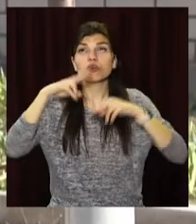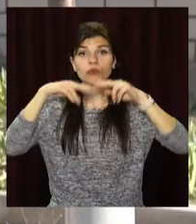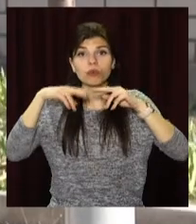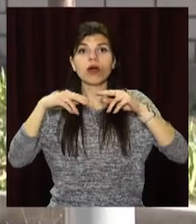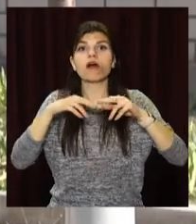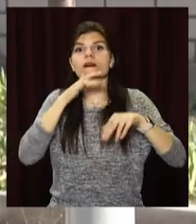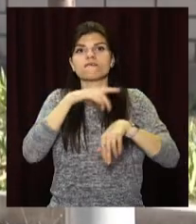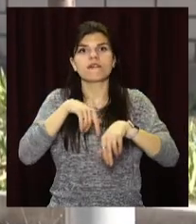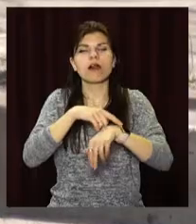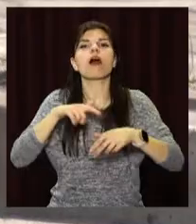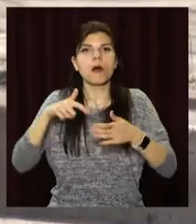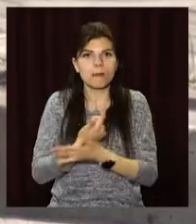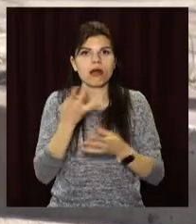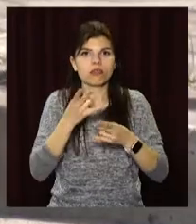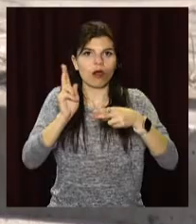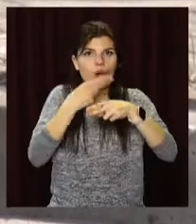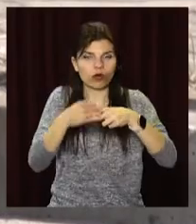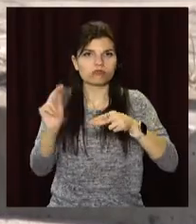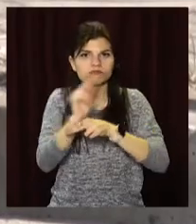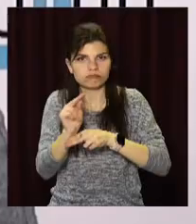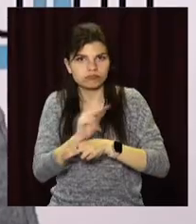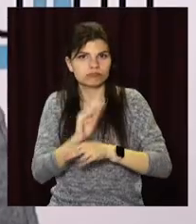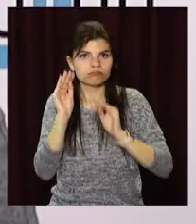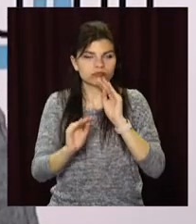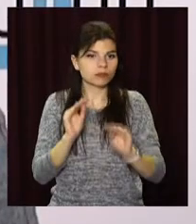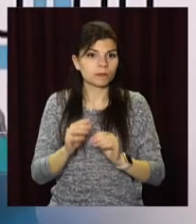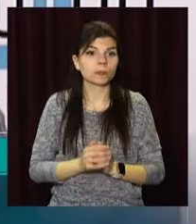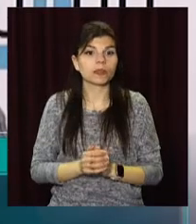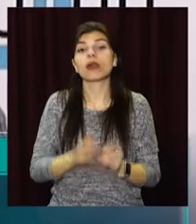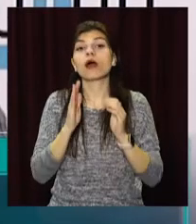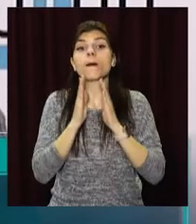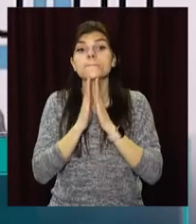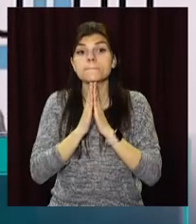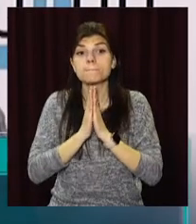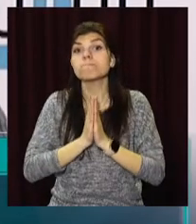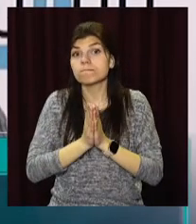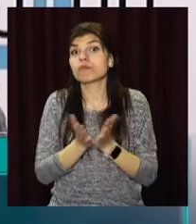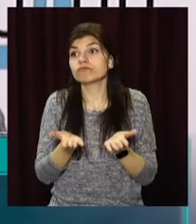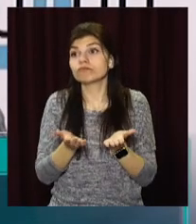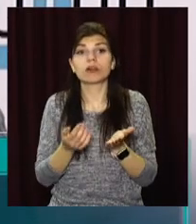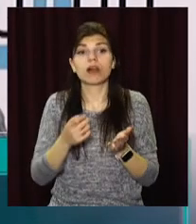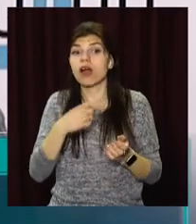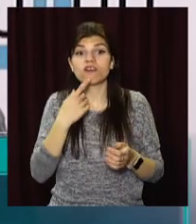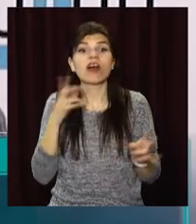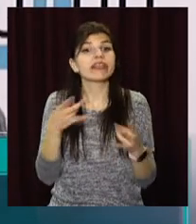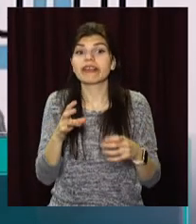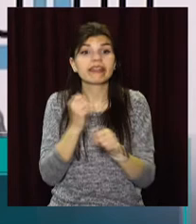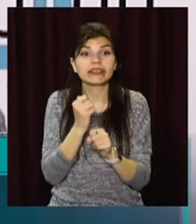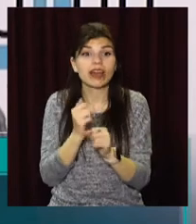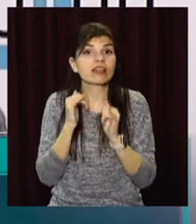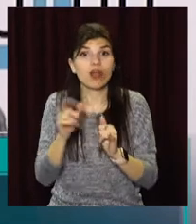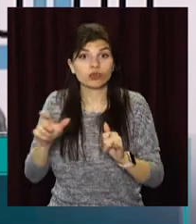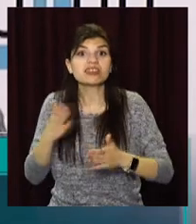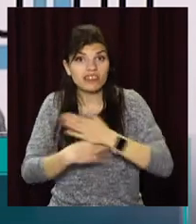часом все ж доводиться коректувати. Пожалуйста, ми живемо по принципу «не делайте нічого для людей